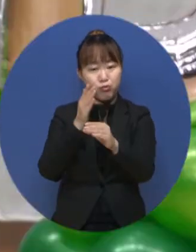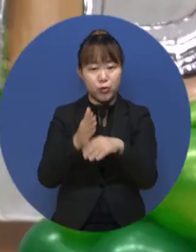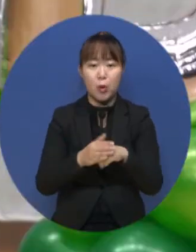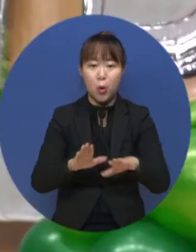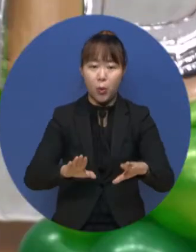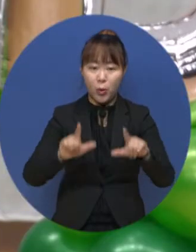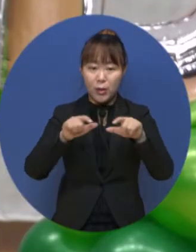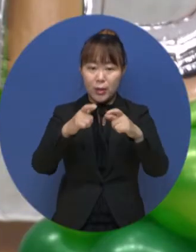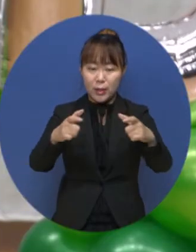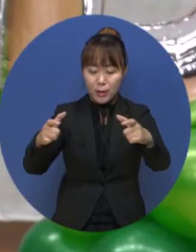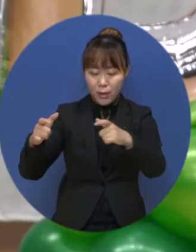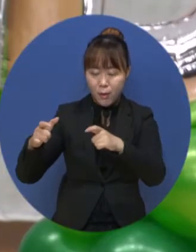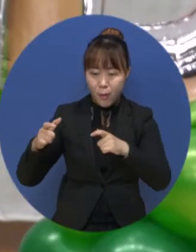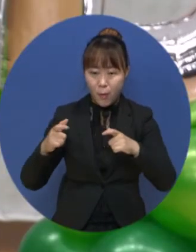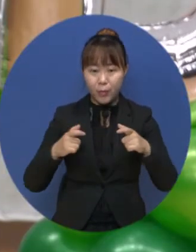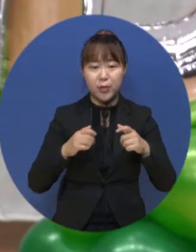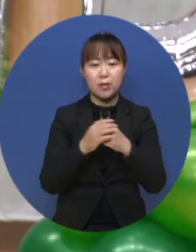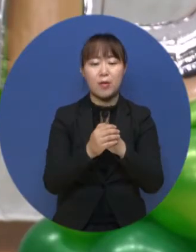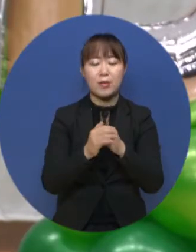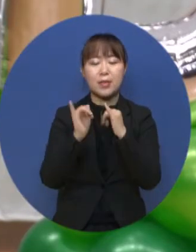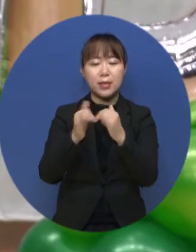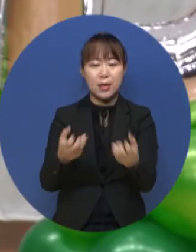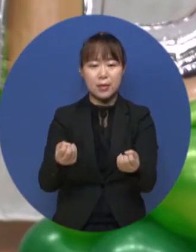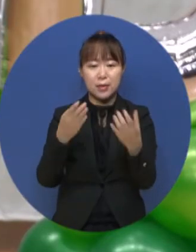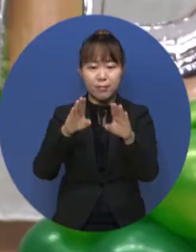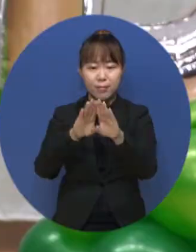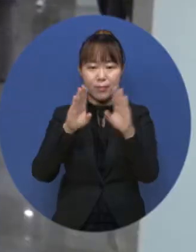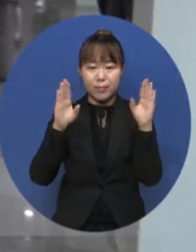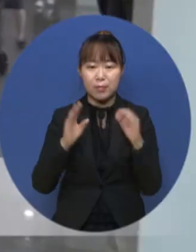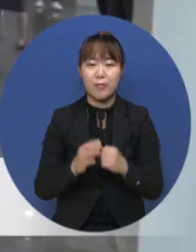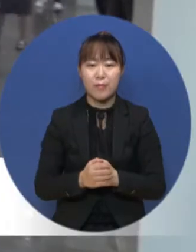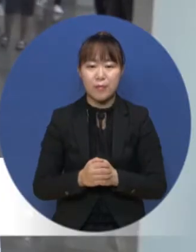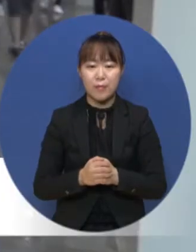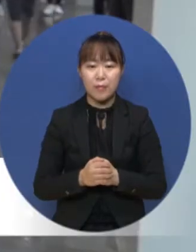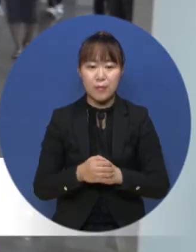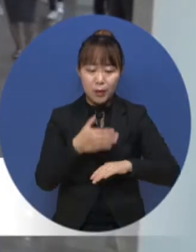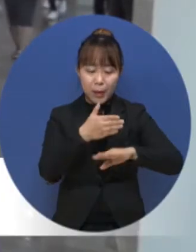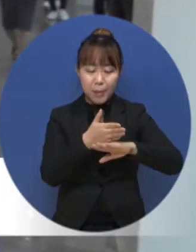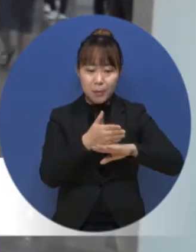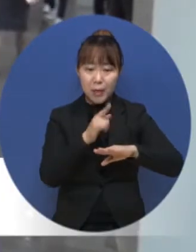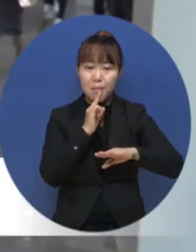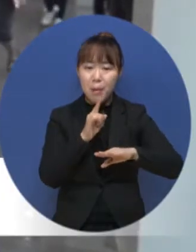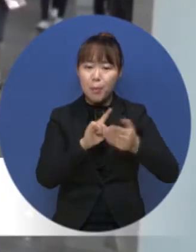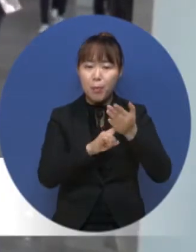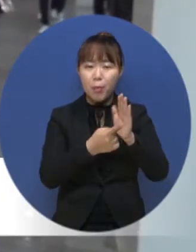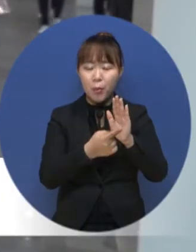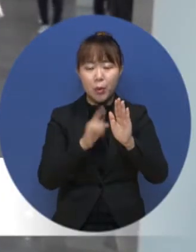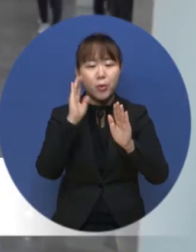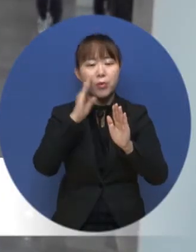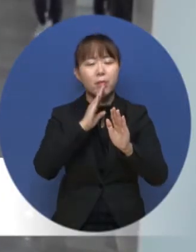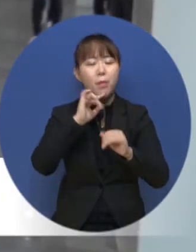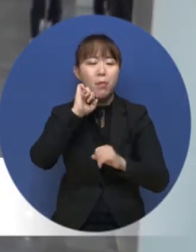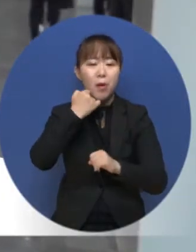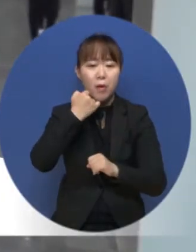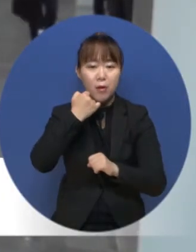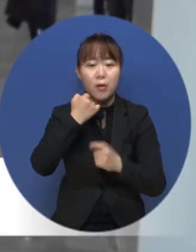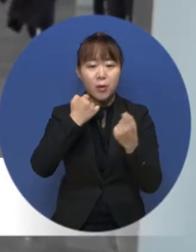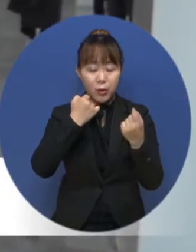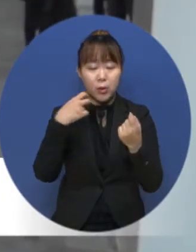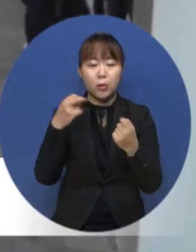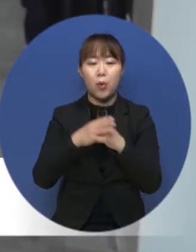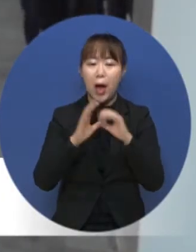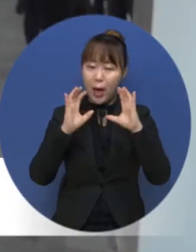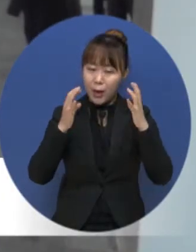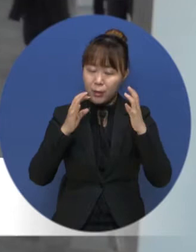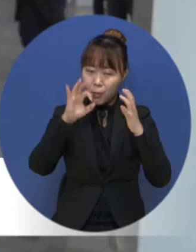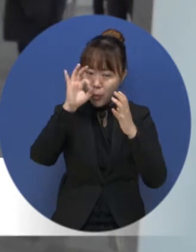올해도 지역별 공모전을 열어 시상식을 진행했습니다. 감사하단 말을 표현하기가 요즘 굉장히 좀 쉽지 않잖아요. 그리고 애들